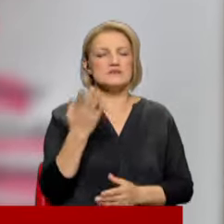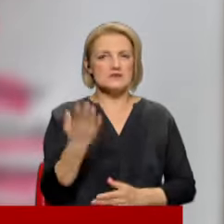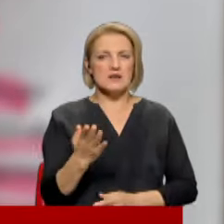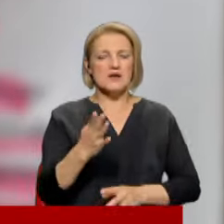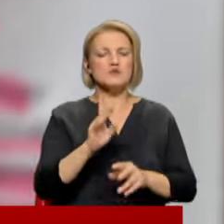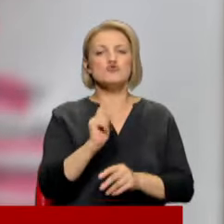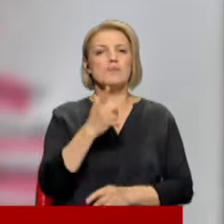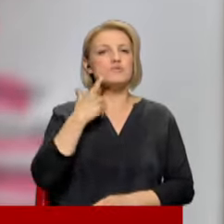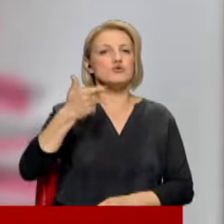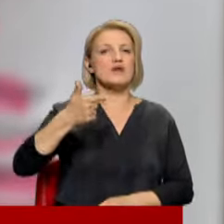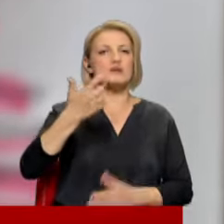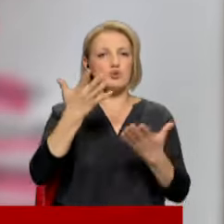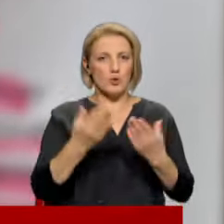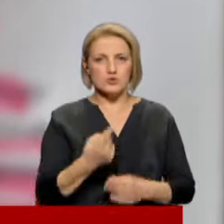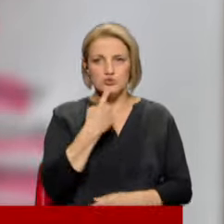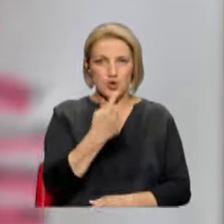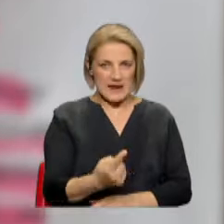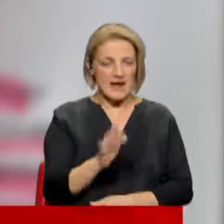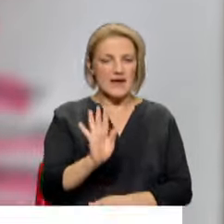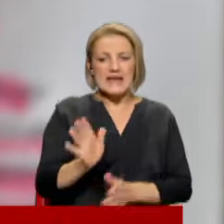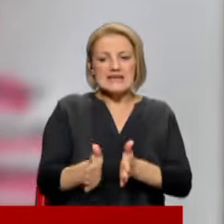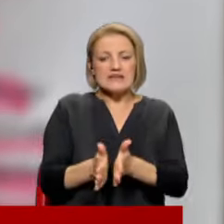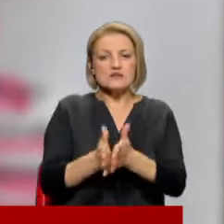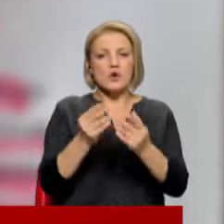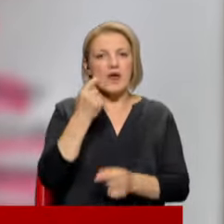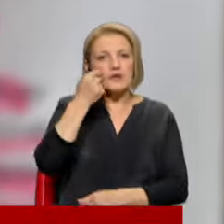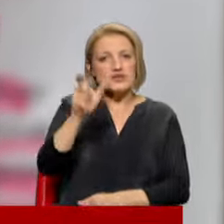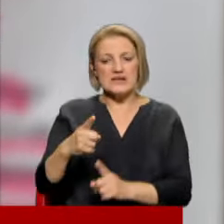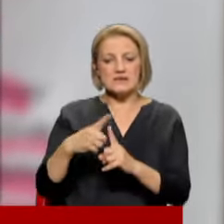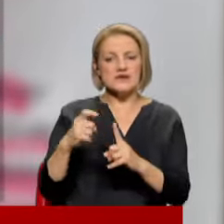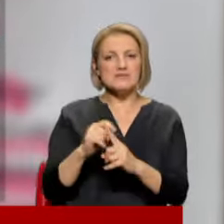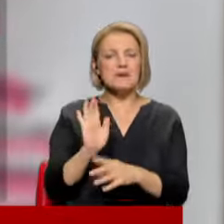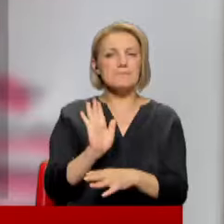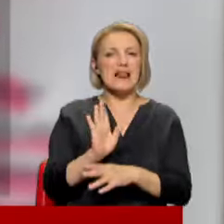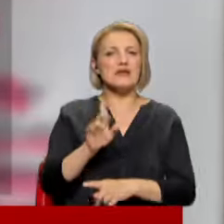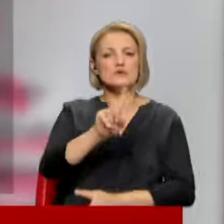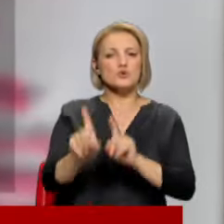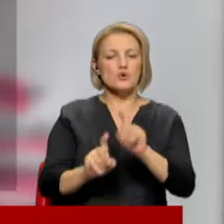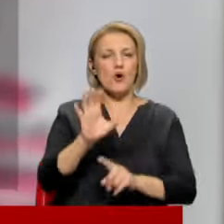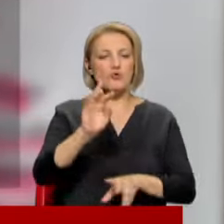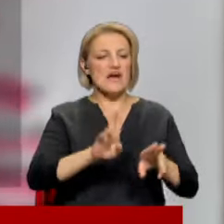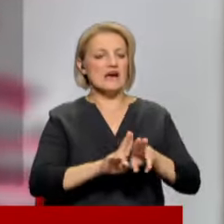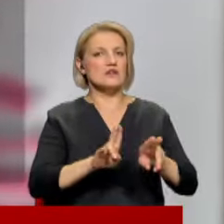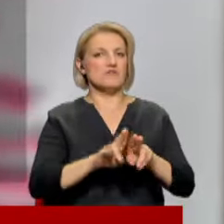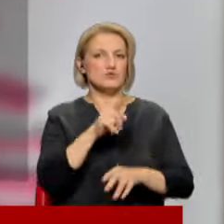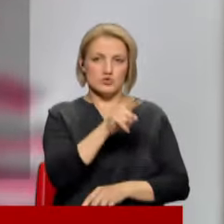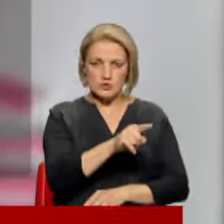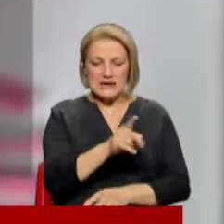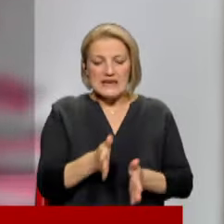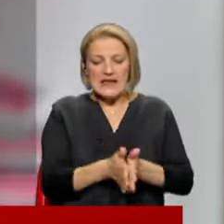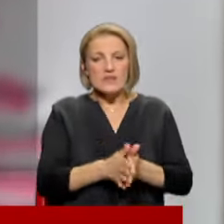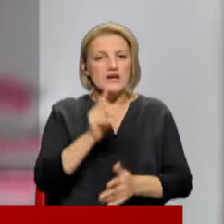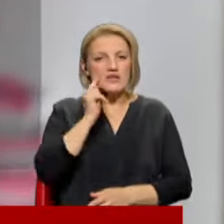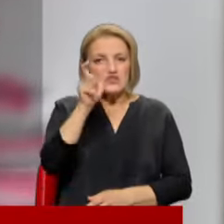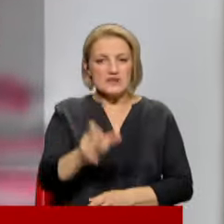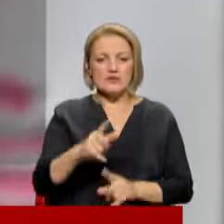asayiş şube müdür yardımcısı olduğunu beyan ederek yanında bulunan şahsın kimlik belgelerini sormuştur. Olcay Kılavuz tarafından yanındaki